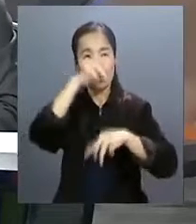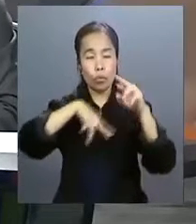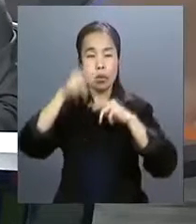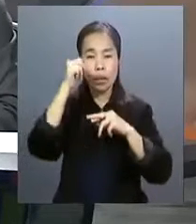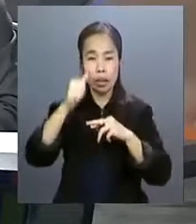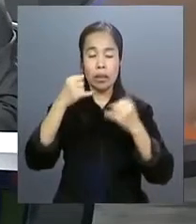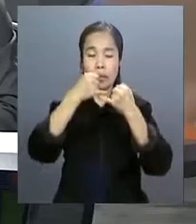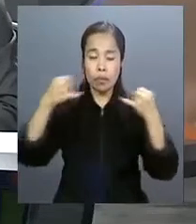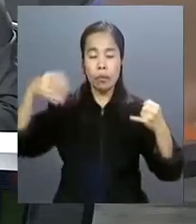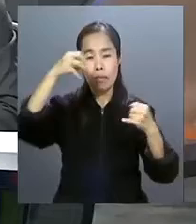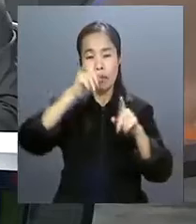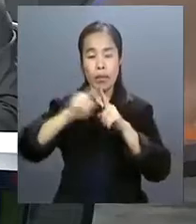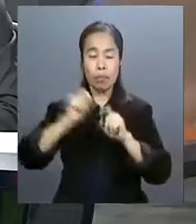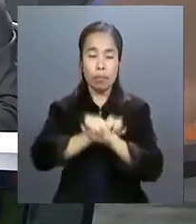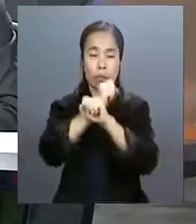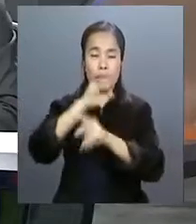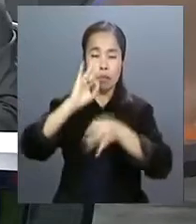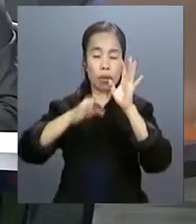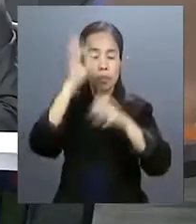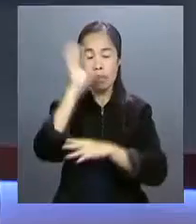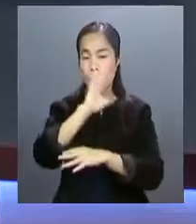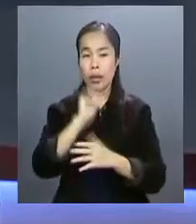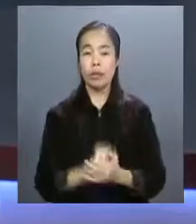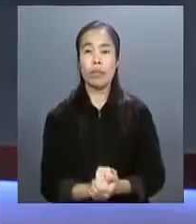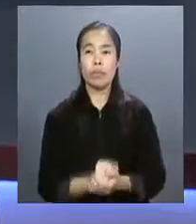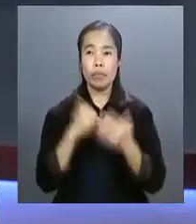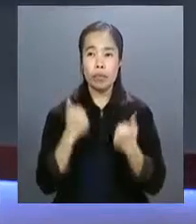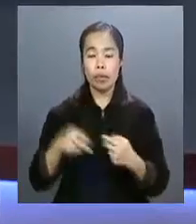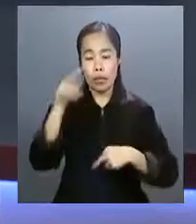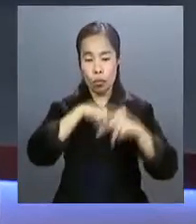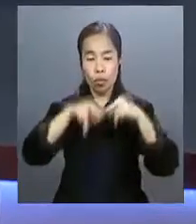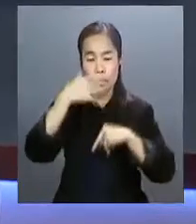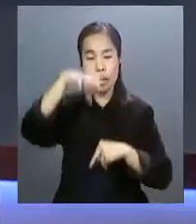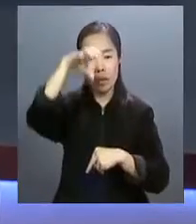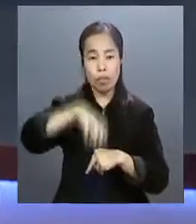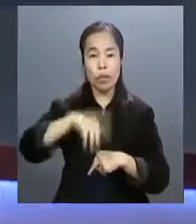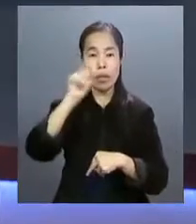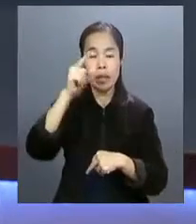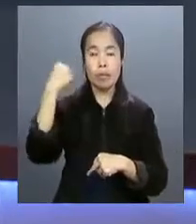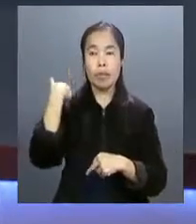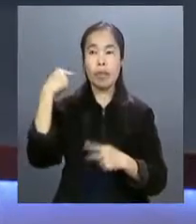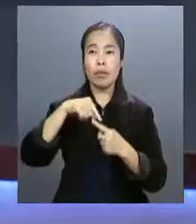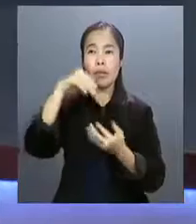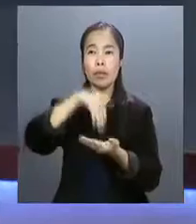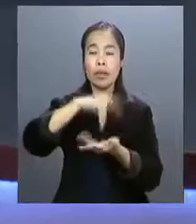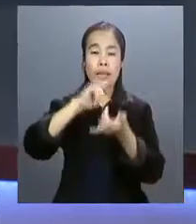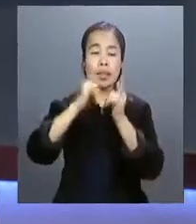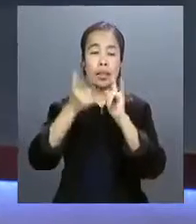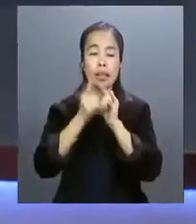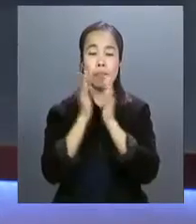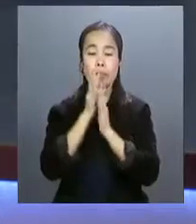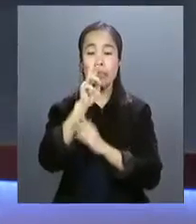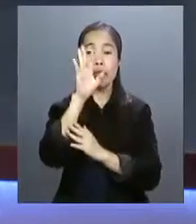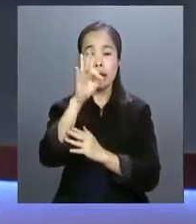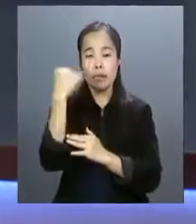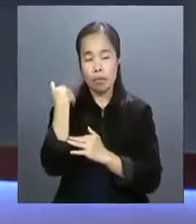เสี่ยงป้องกันเหตุเพลิงไหม้ภายใน30วันค่ะขณะที่การตรวจสอบโรงภาพยนตร์ในห้างสรรพสินค้าเซ็นทรัลพระราม9วันนี้ก็พบบาง